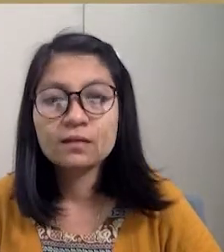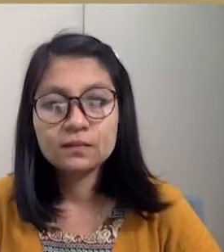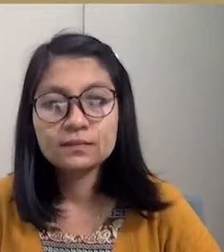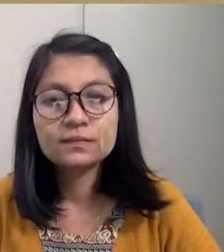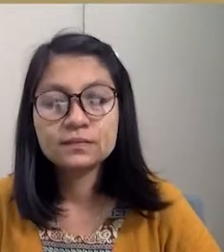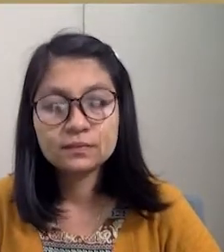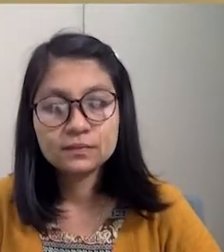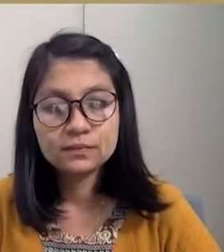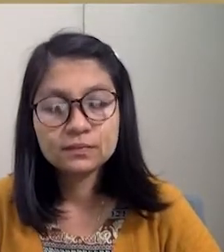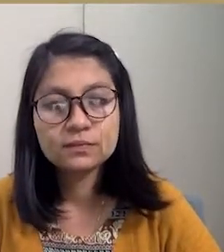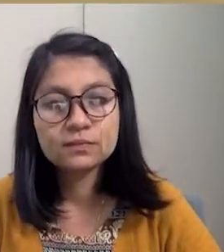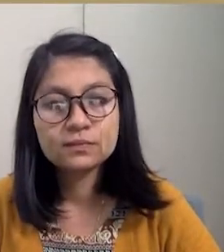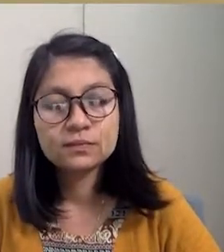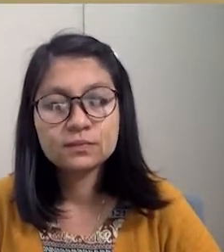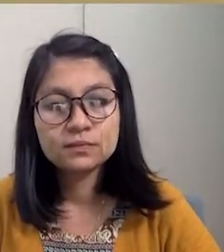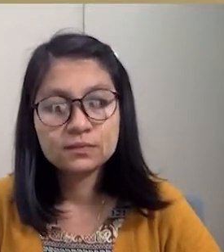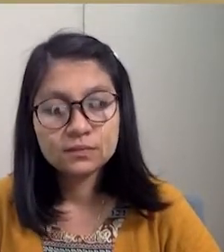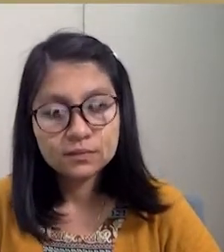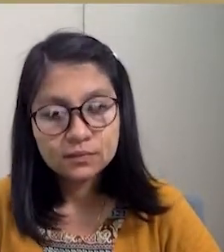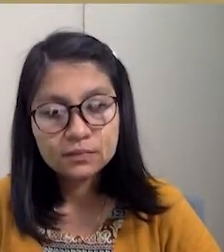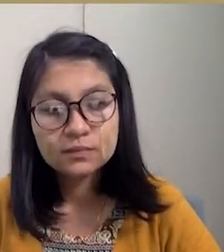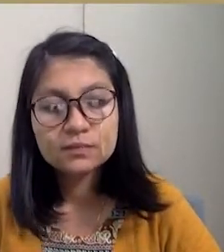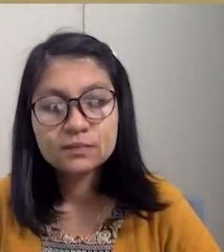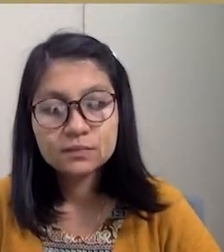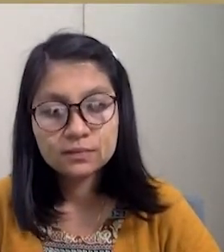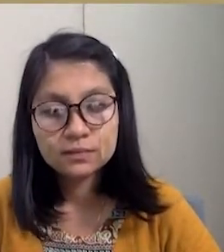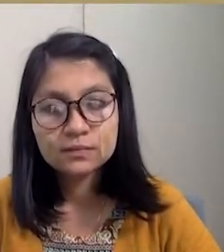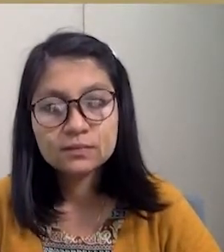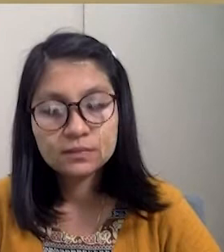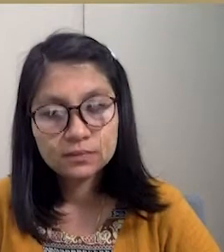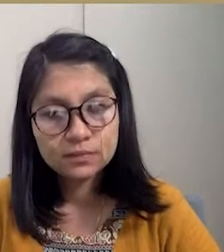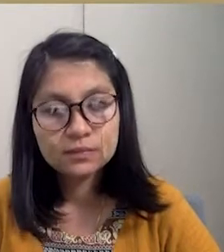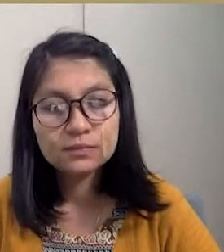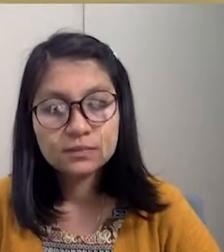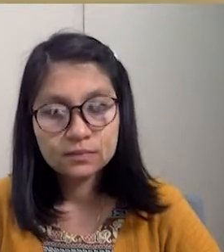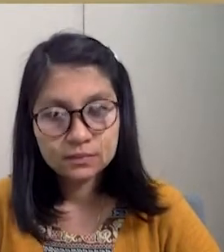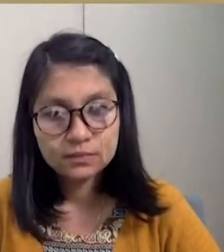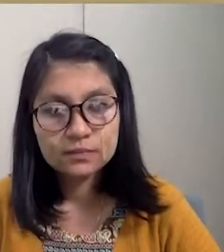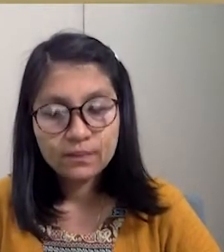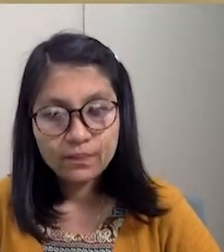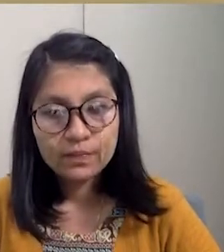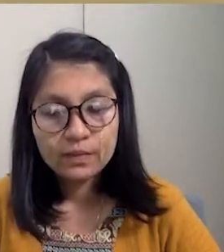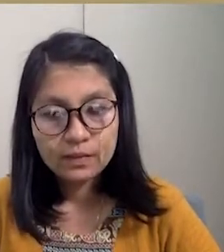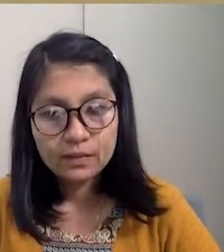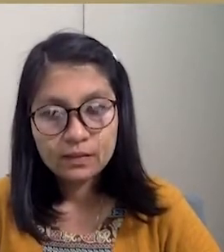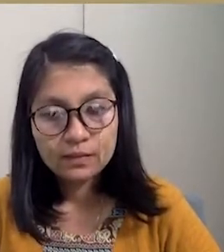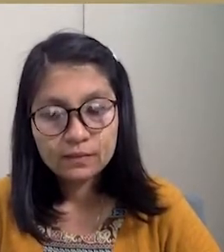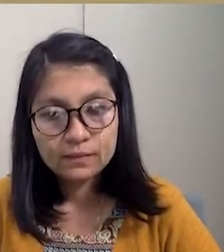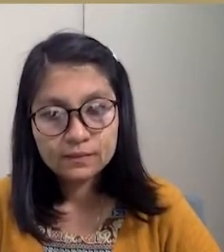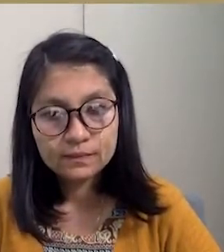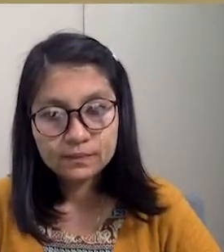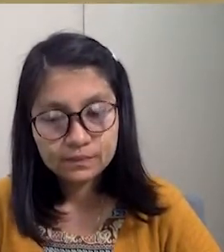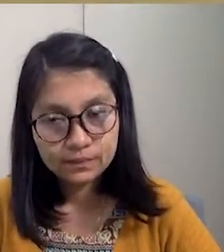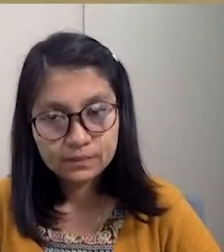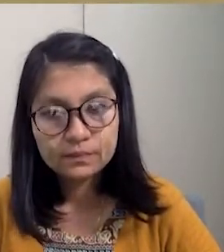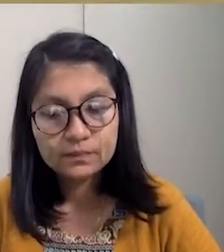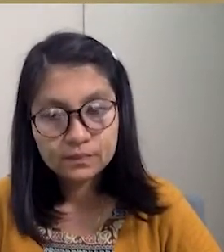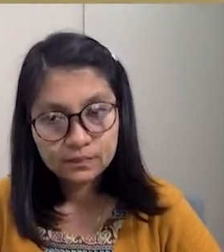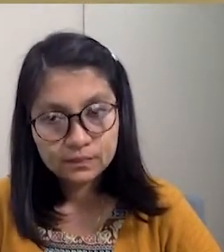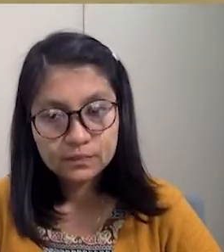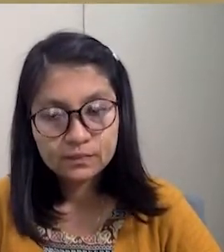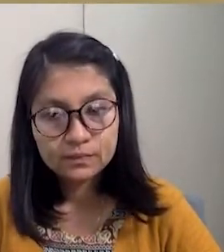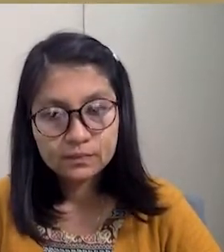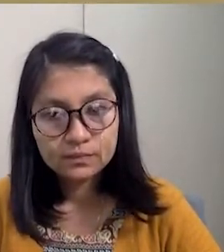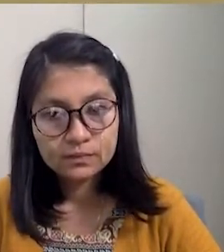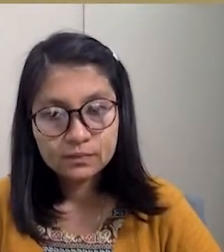တော့ပို့နိုင်အောင်တော့အခုကျွန်တော်တို့ဟိုပေါ့ဟိုစေတန်ညှိနှိုင်းနေတဲ့အစီအစဉ်တော့ရှိပါတယ်။အထူးသဖြင့် ကျမကြီးမကောင်းတဲ့လူတွေပေါ့အဲ့ဒီမှာအ